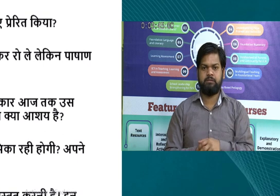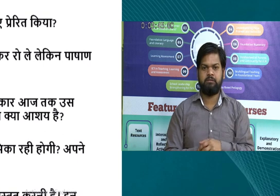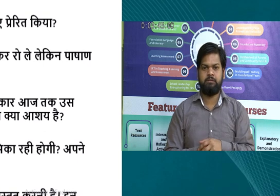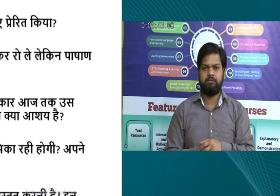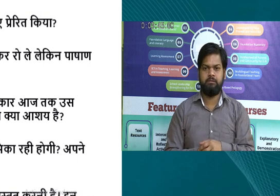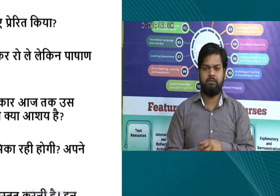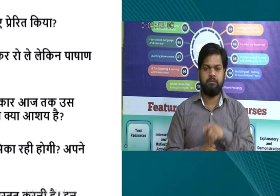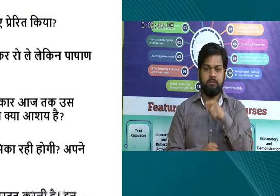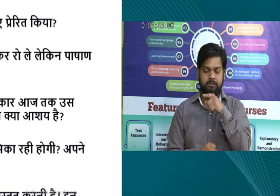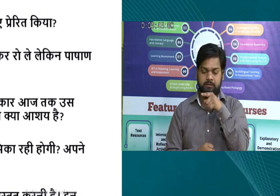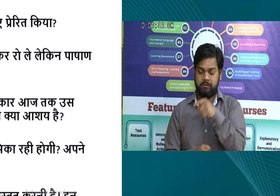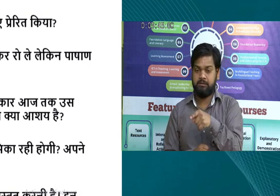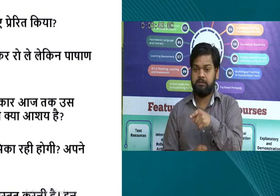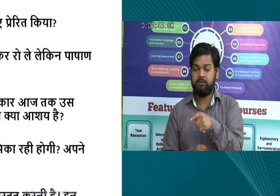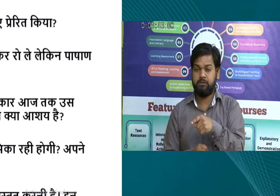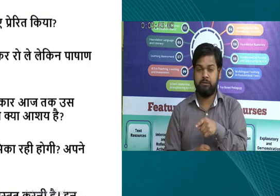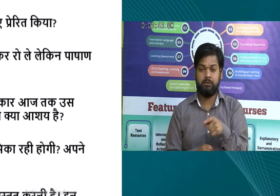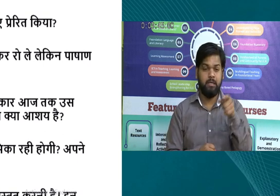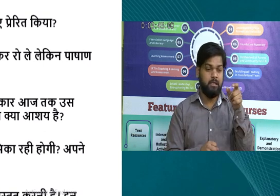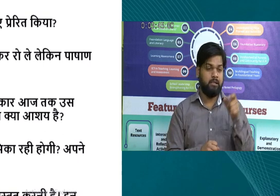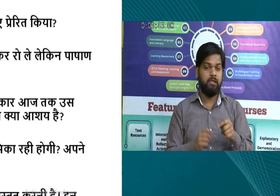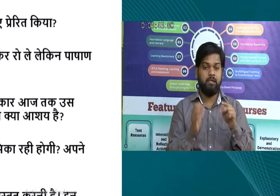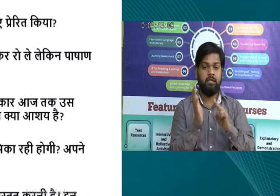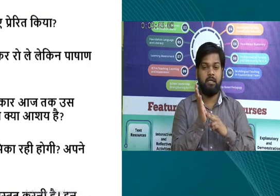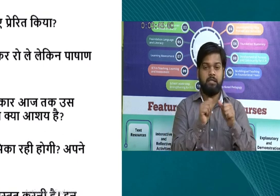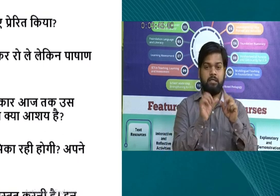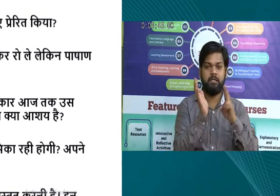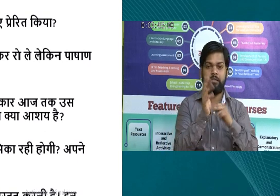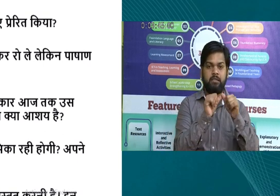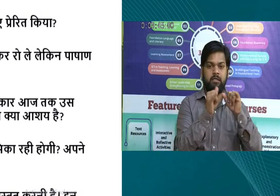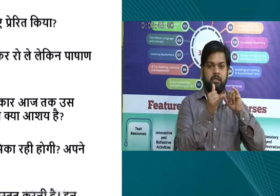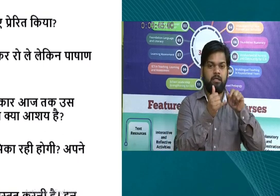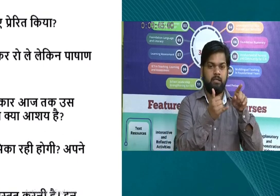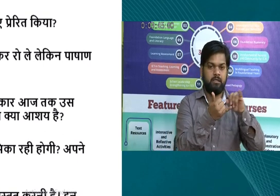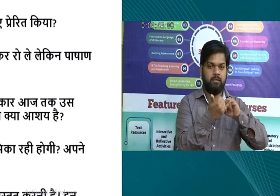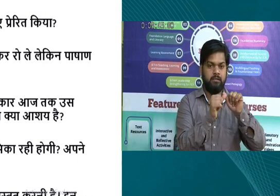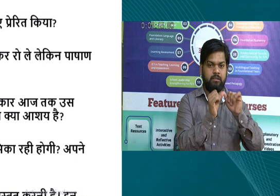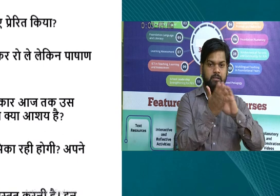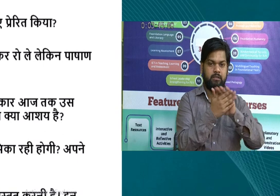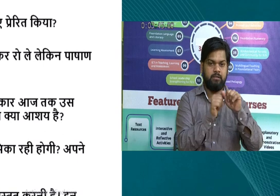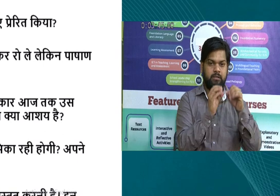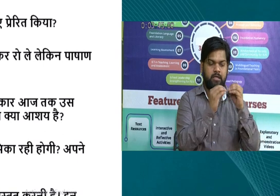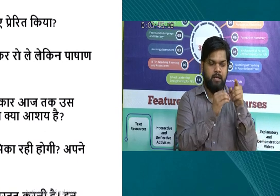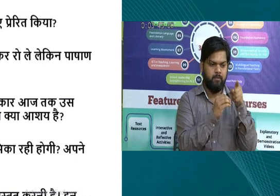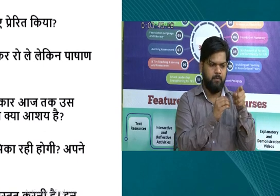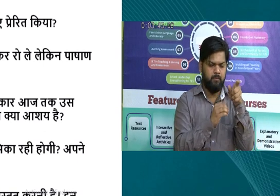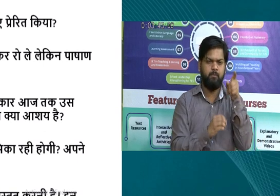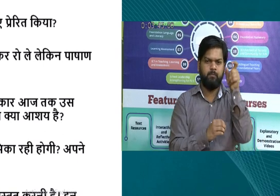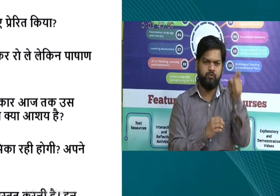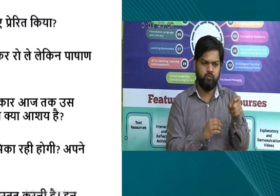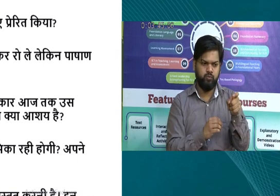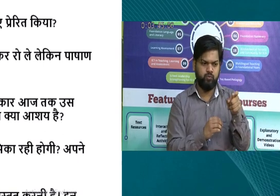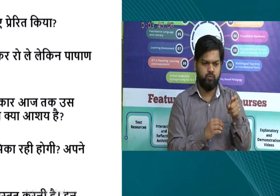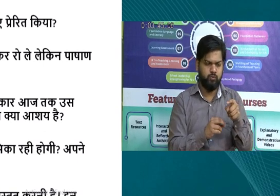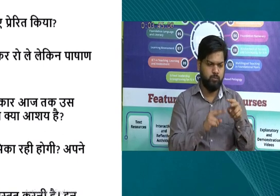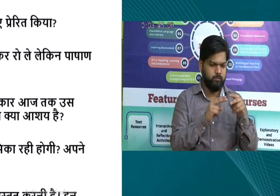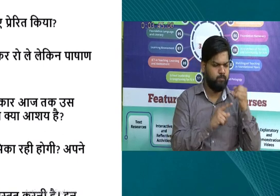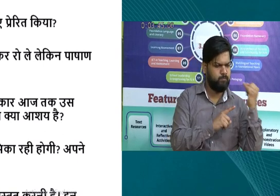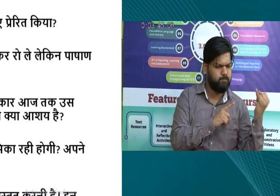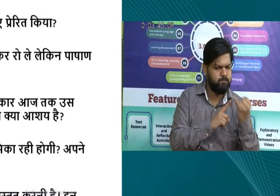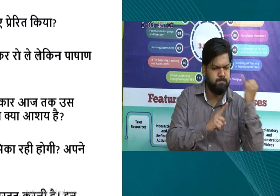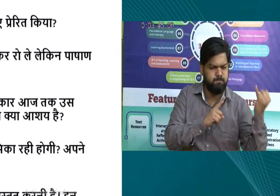पकड़ साकी इस वाक्य में भारत सरकार से क्या मतलब है यह जो कोर्ट में लिखा है की बड़े